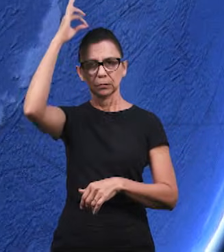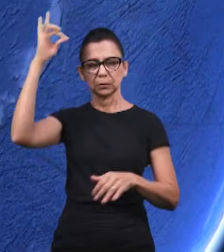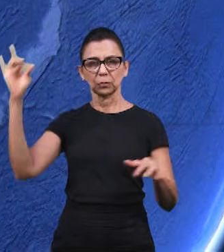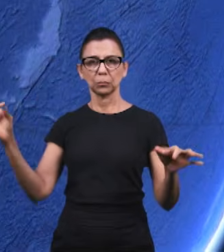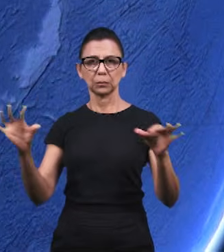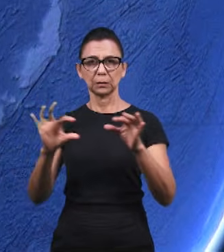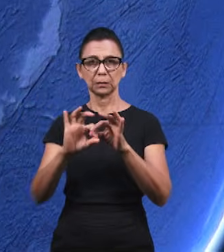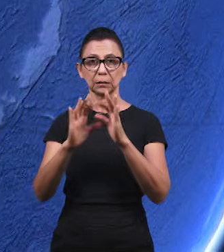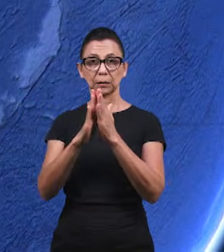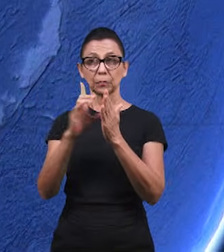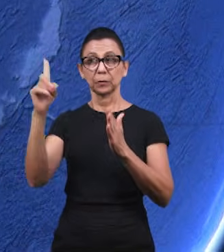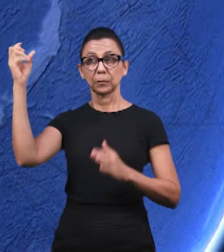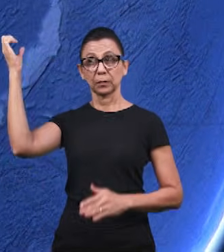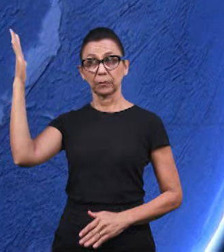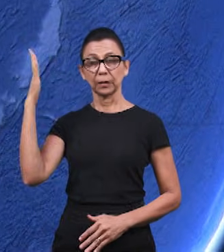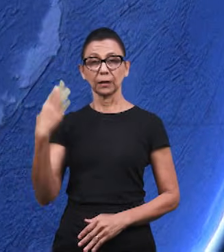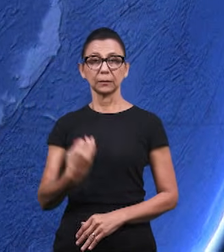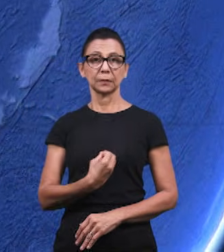parole vivante.